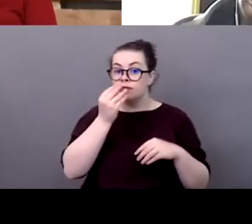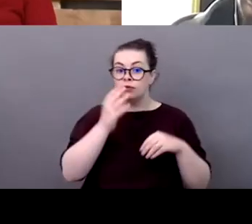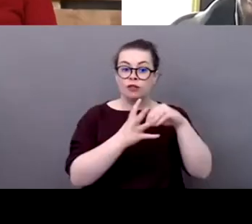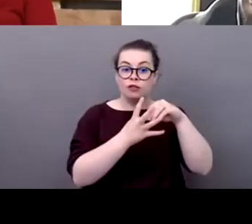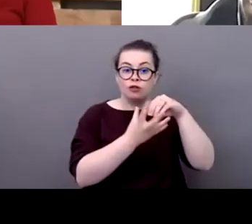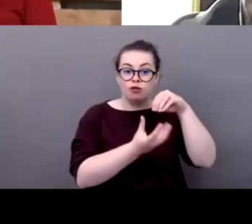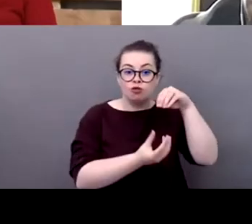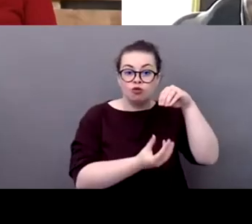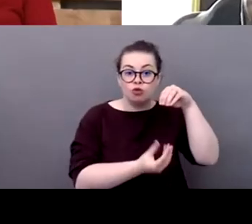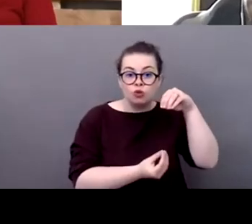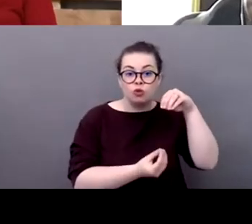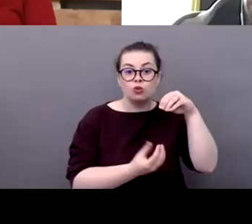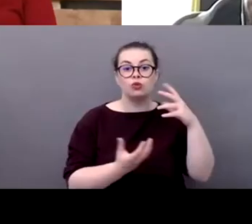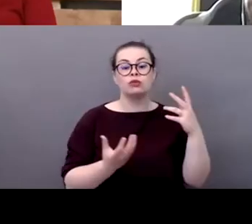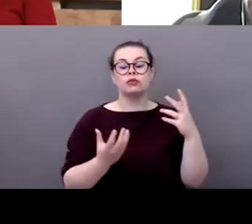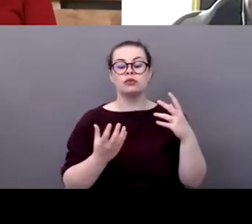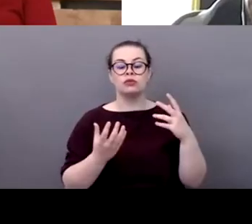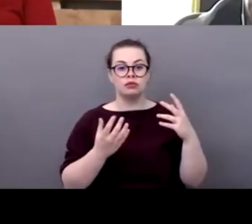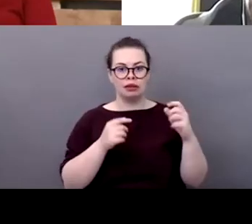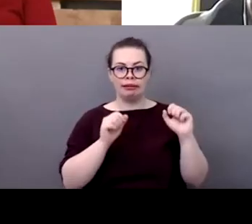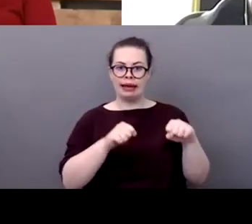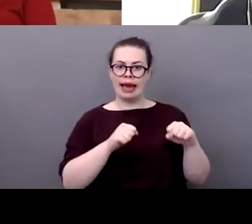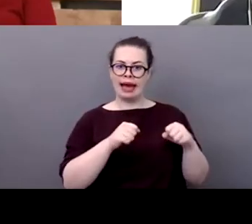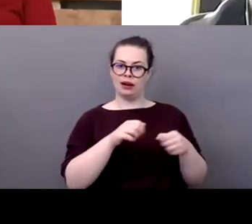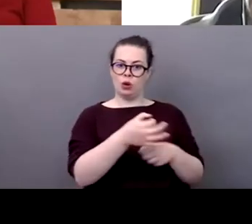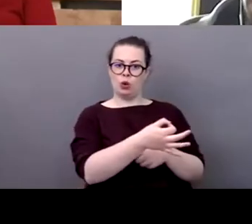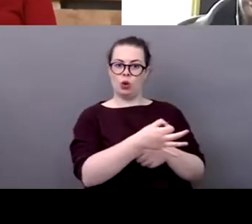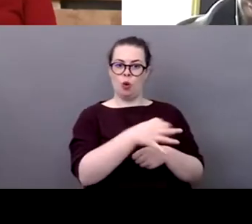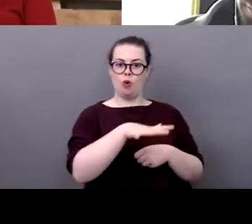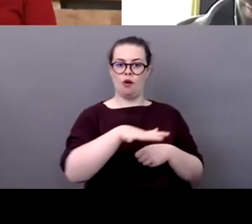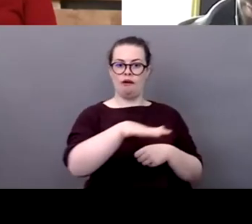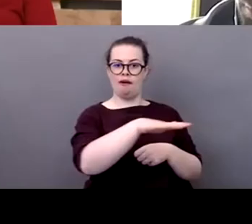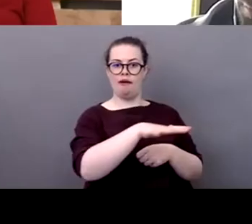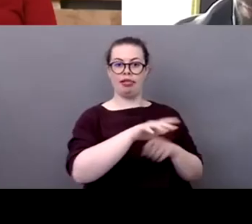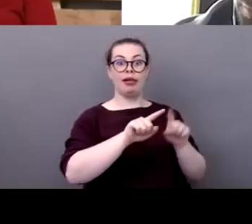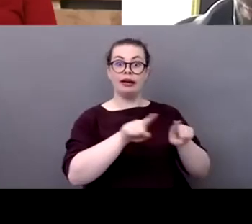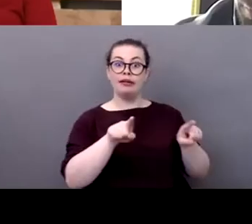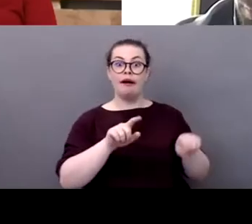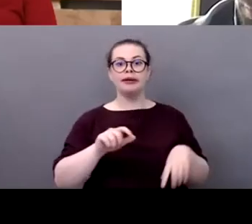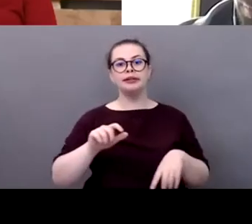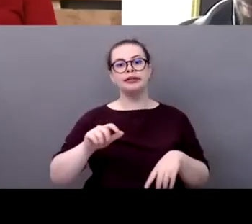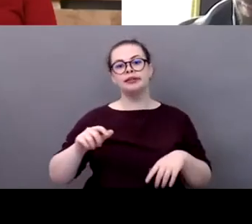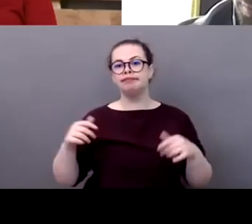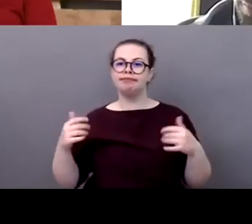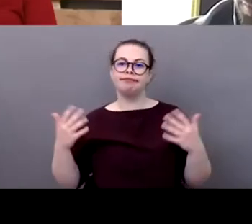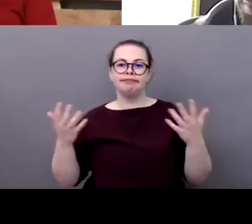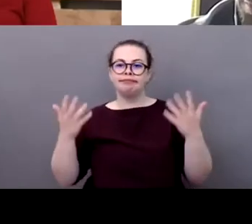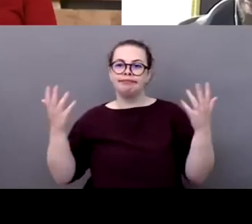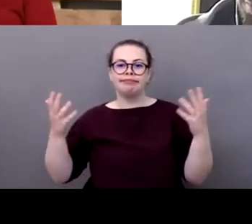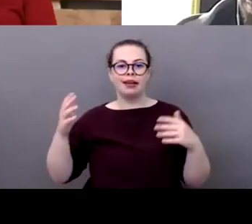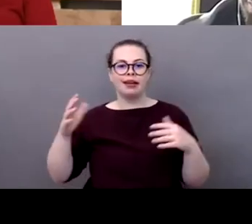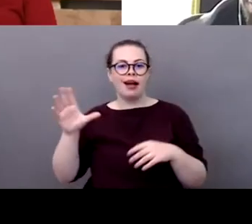souvent surabondants en sel et en graisse polysaturée. Mais les petits artisans,